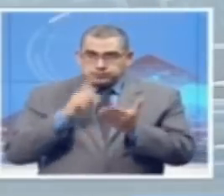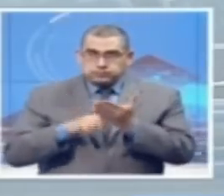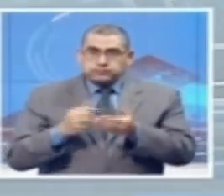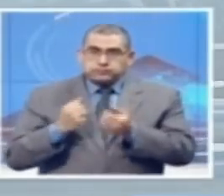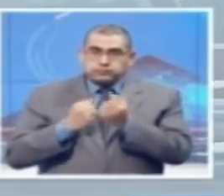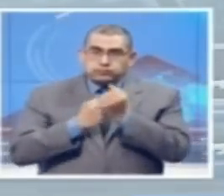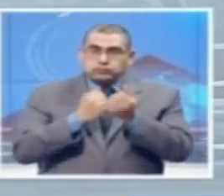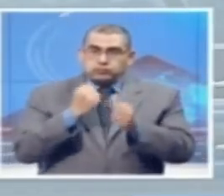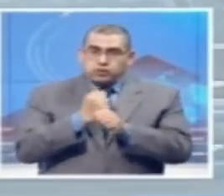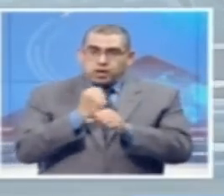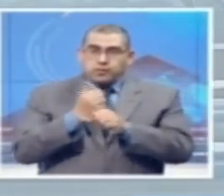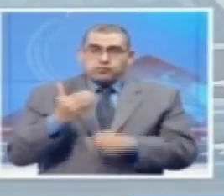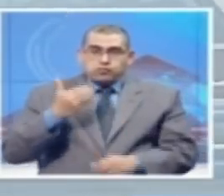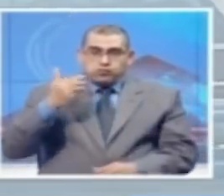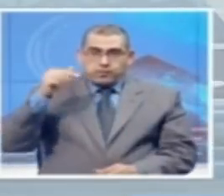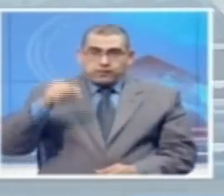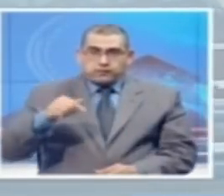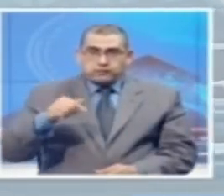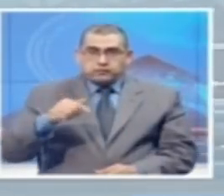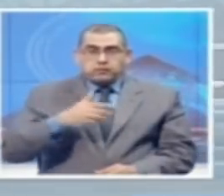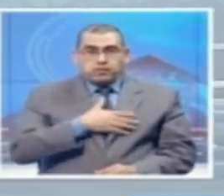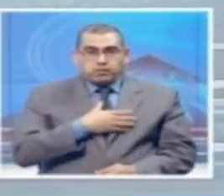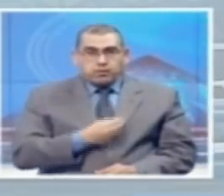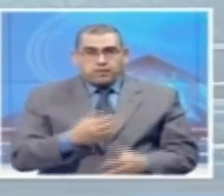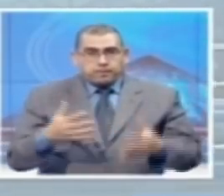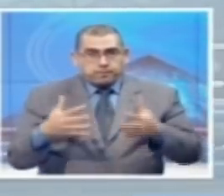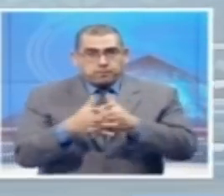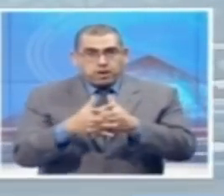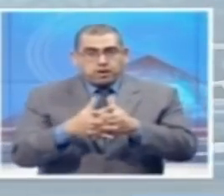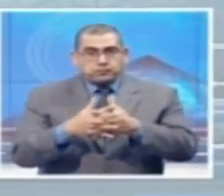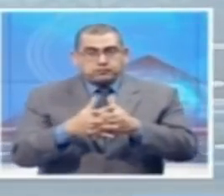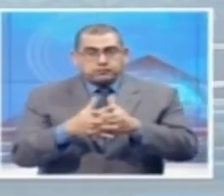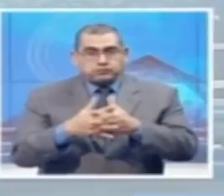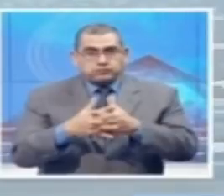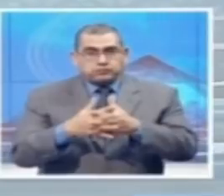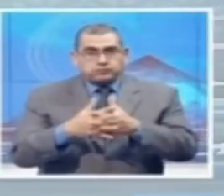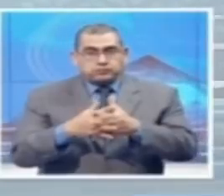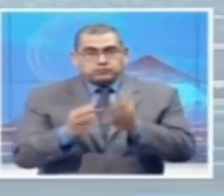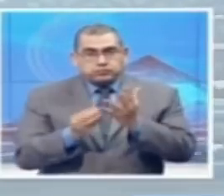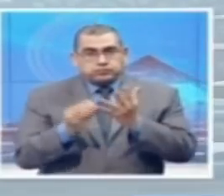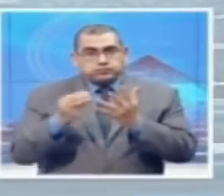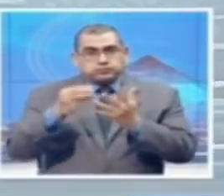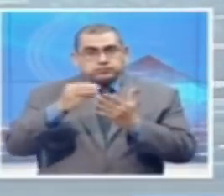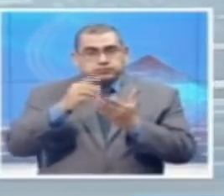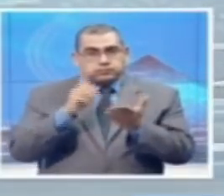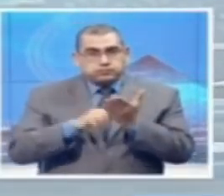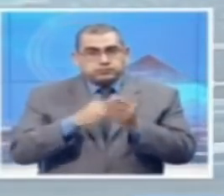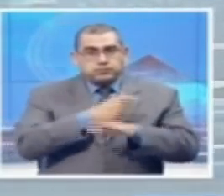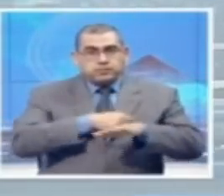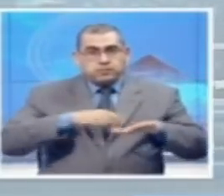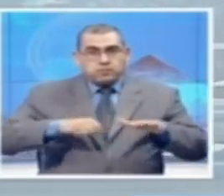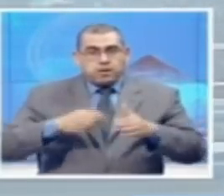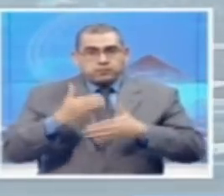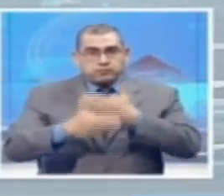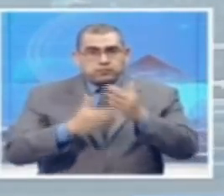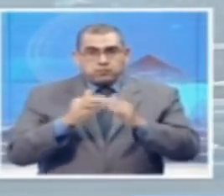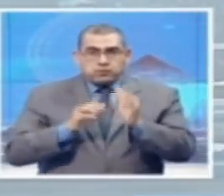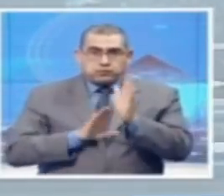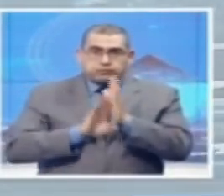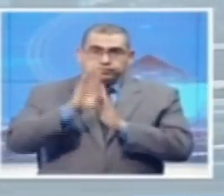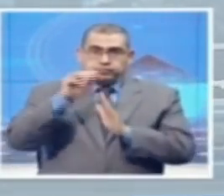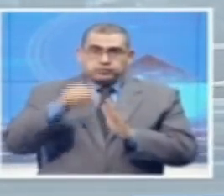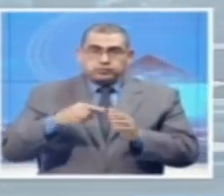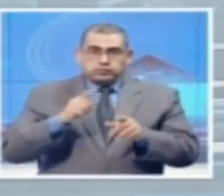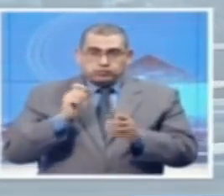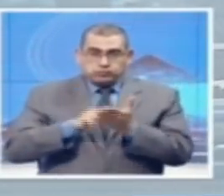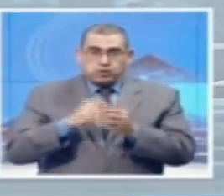ومساهمة يعني طيبة في تحقيق يعني خطوات الإنجاز القضائي اللي مجلس الدولة بيقوم عليه في الفترة